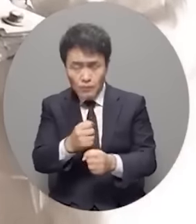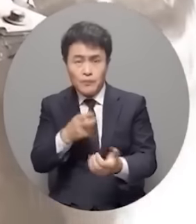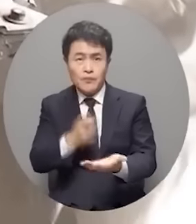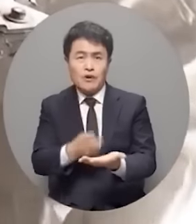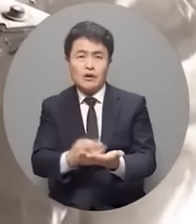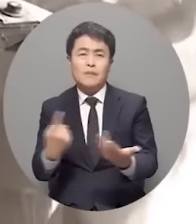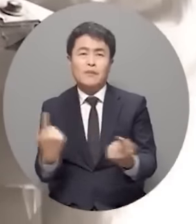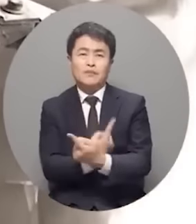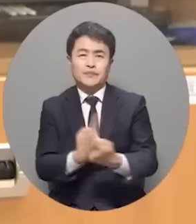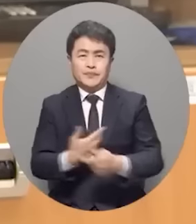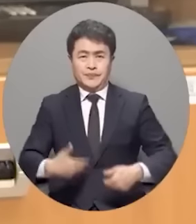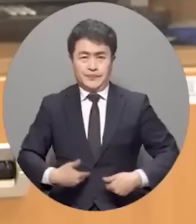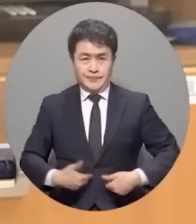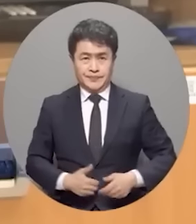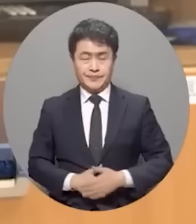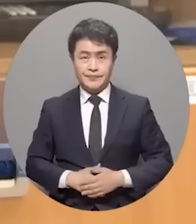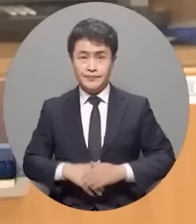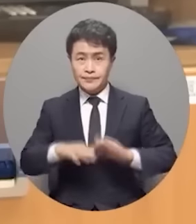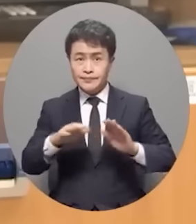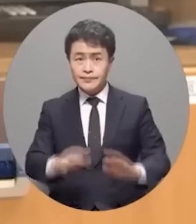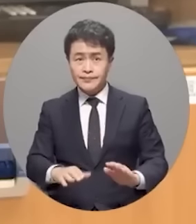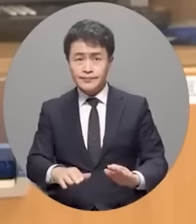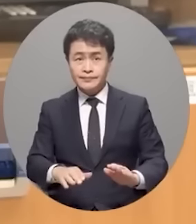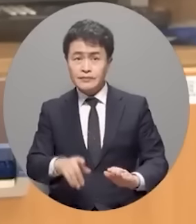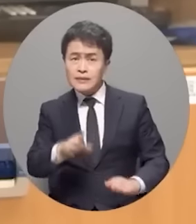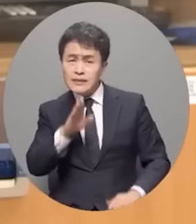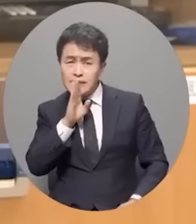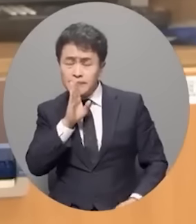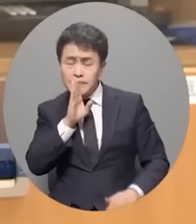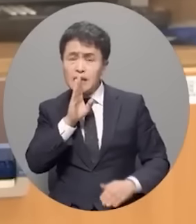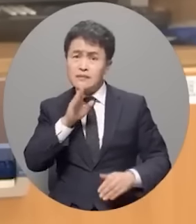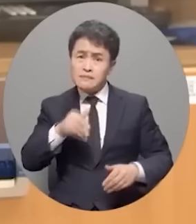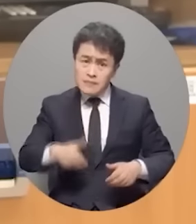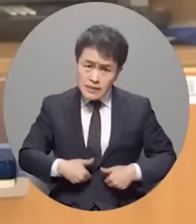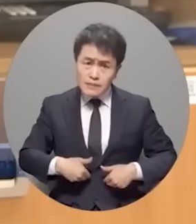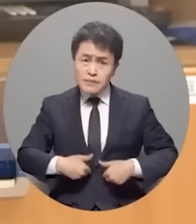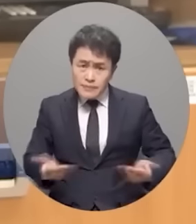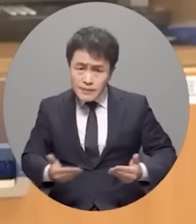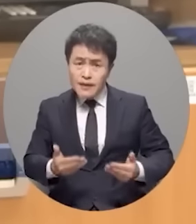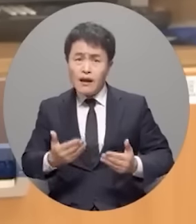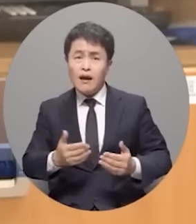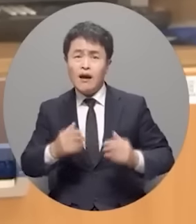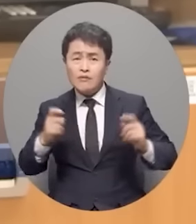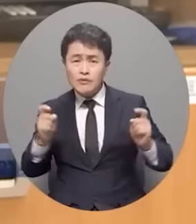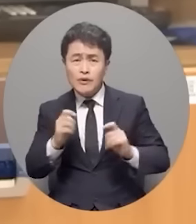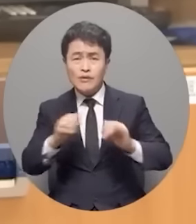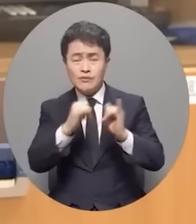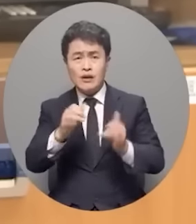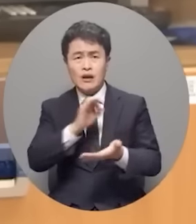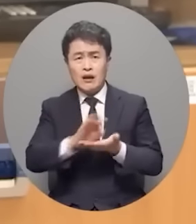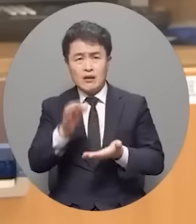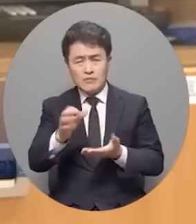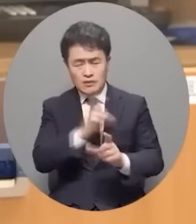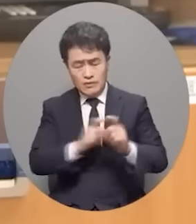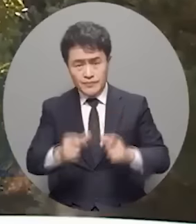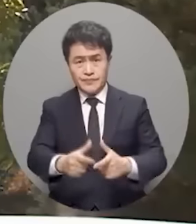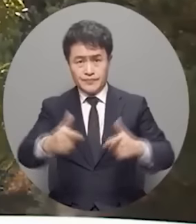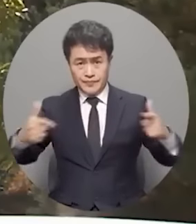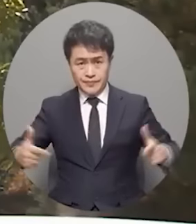필요하다는 입장입니다. 정말 어떤 불필요한 어떤 논쟁 그리고 사회적인 비용이 엄청 증가하고